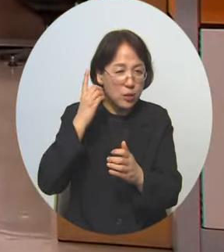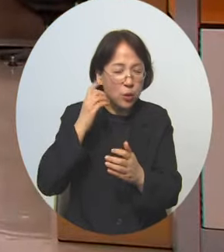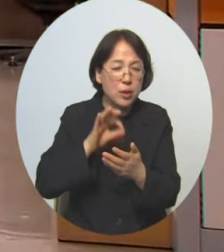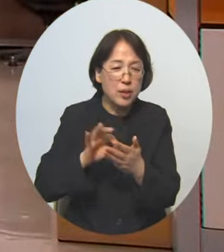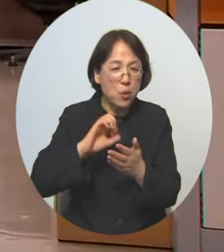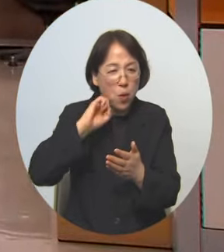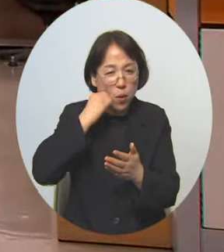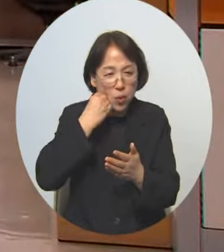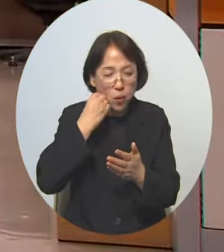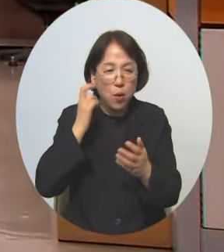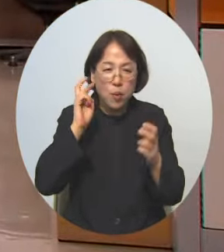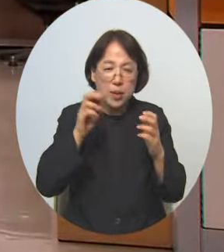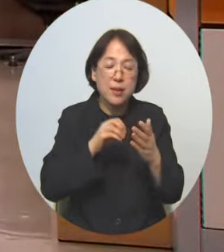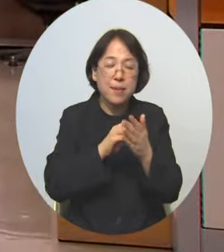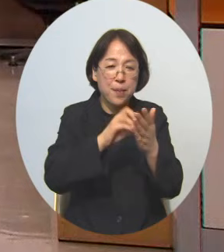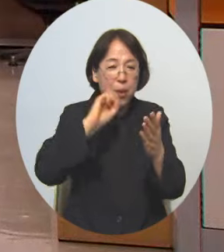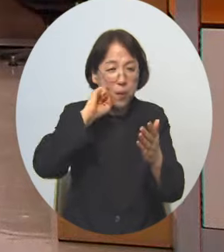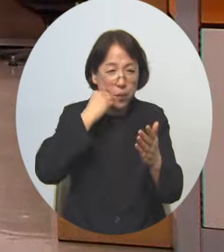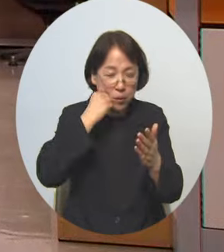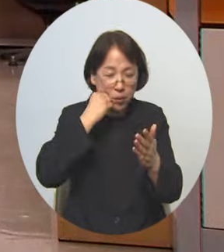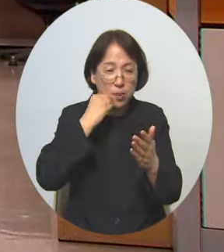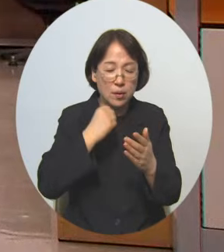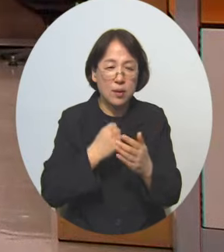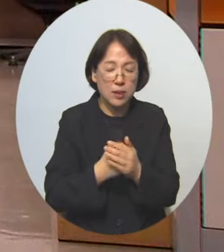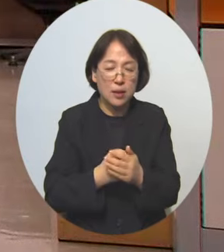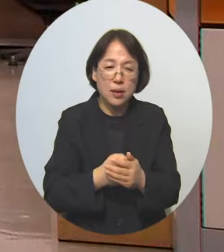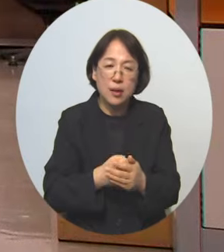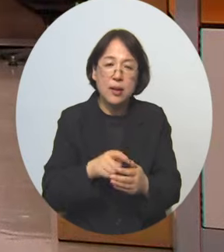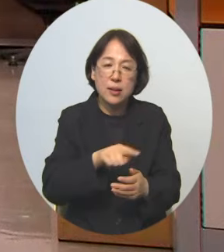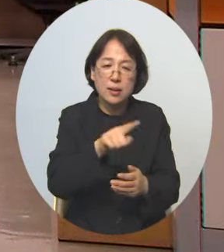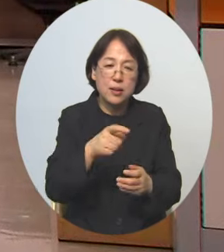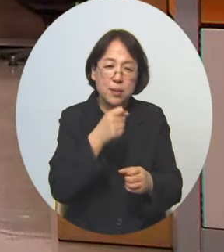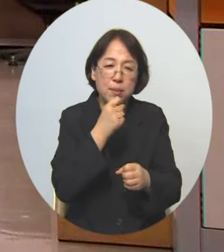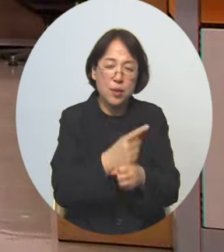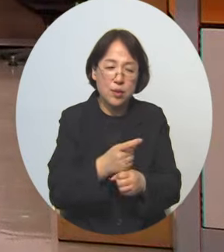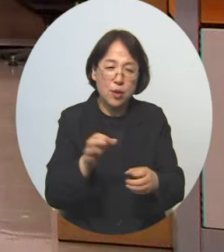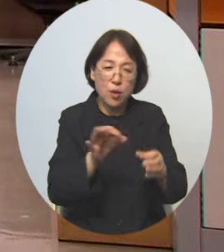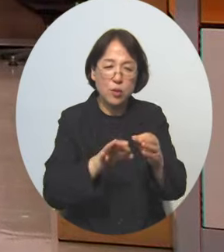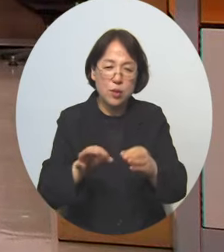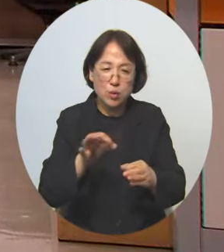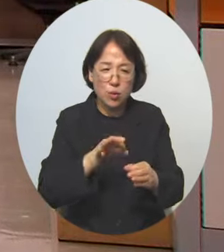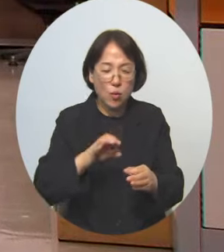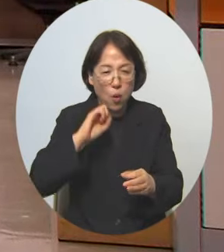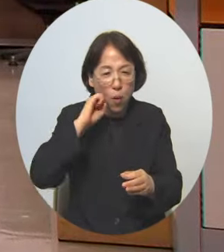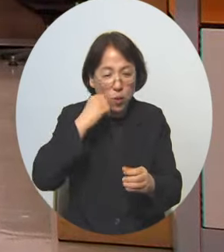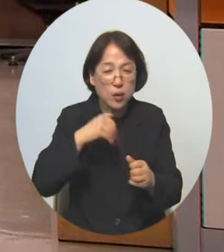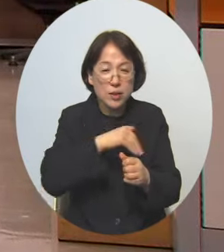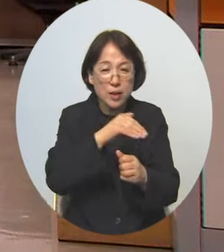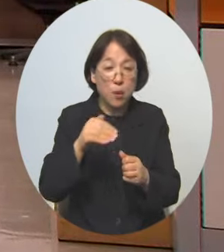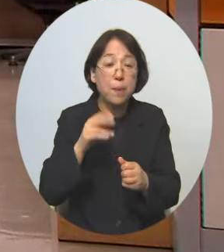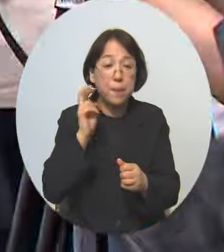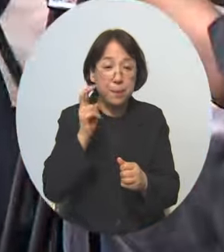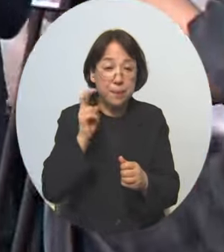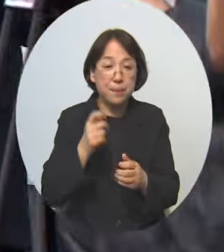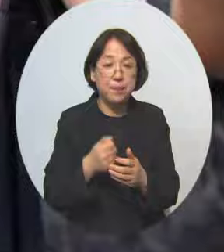따르기 마련인데요. 이들은 이미 경제적으로도 절박한 사정일 가능성이 큽니다.